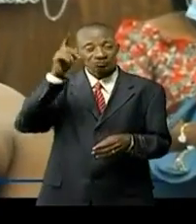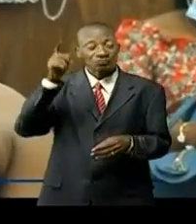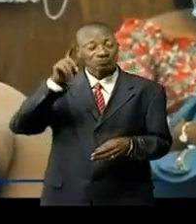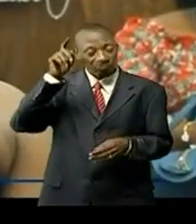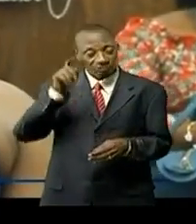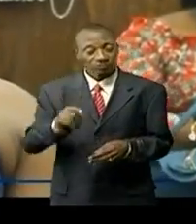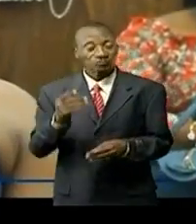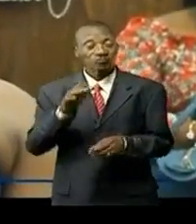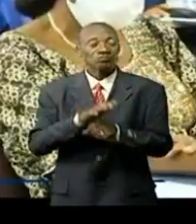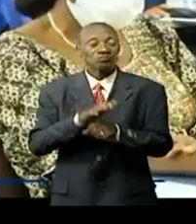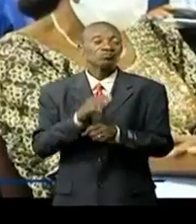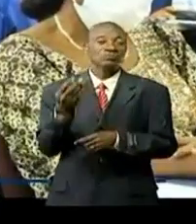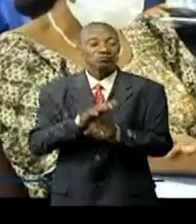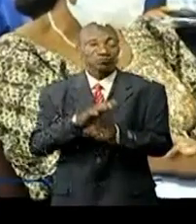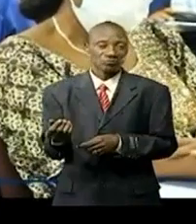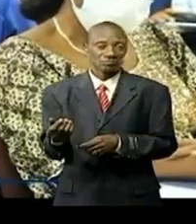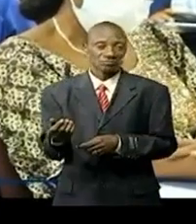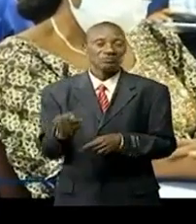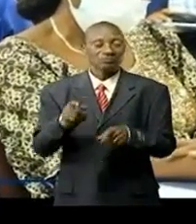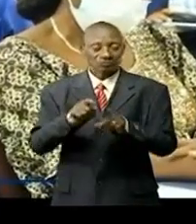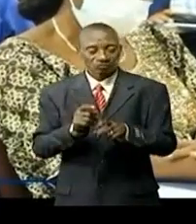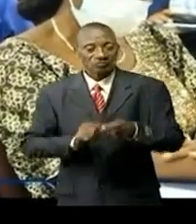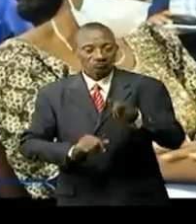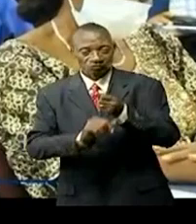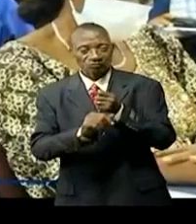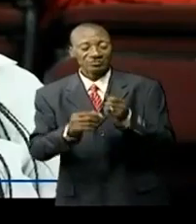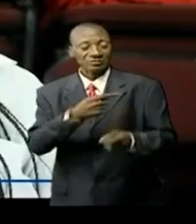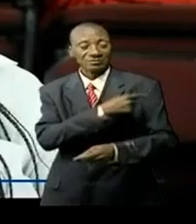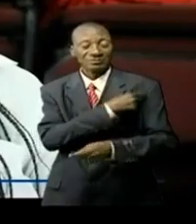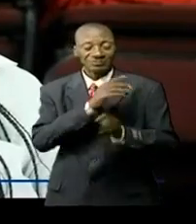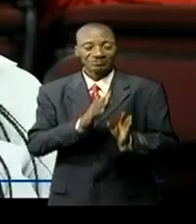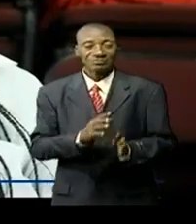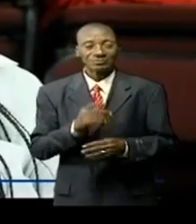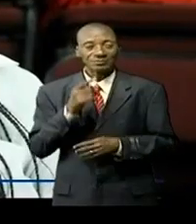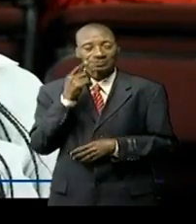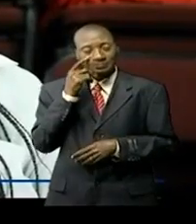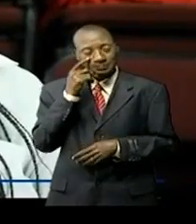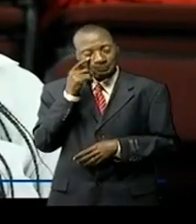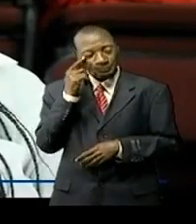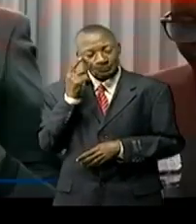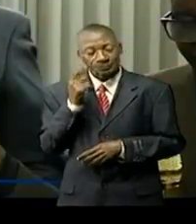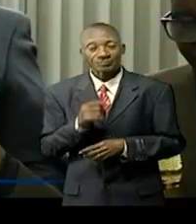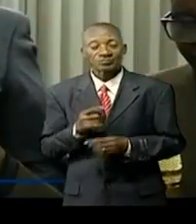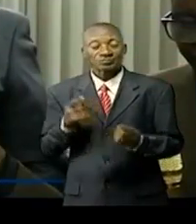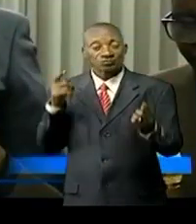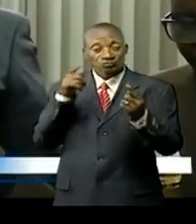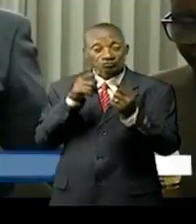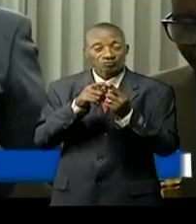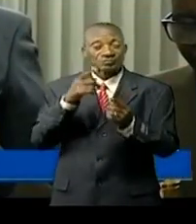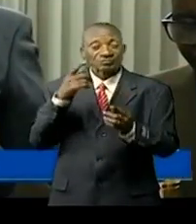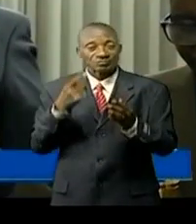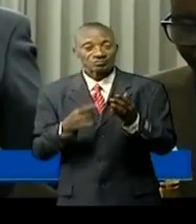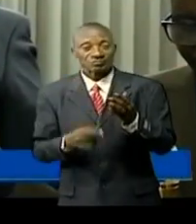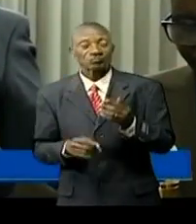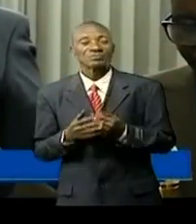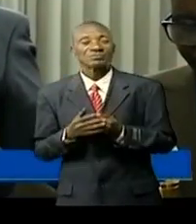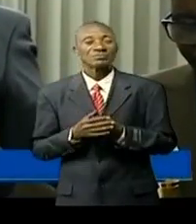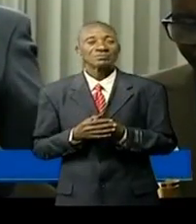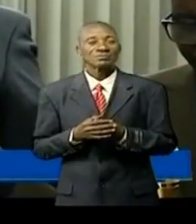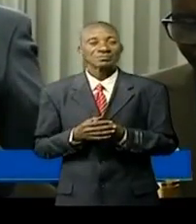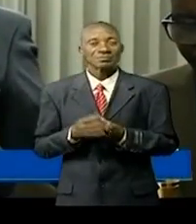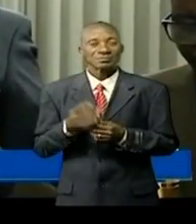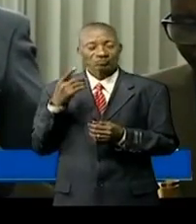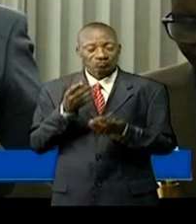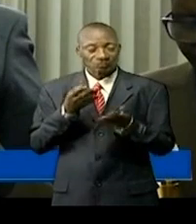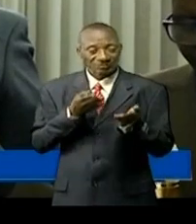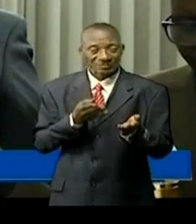et conséquents aux infirmiers. L'objectif de la couverture sanitaire universelle est de veiller à ce que tous les